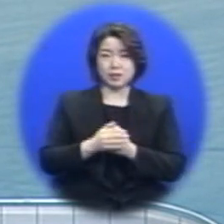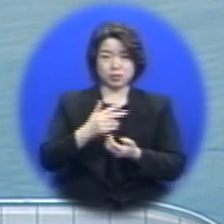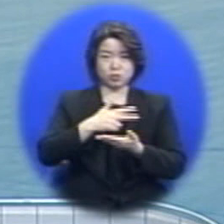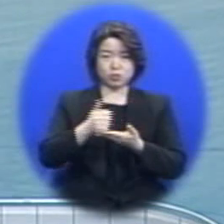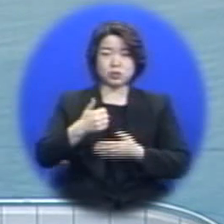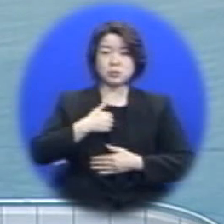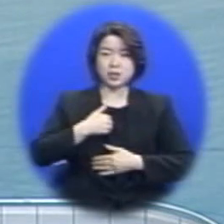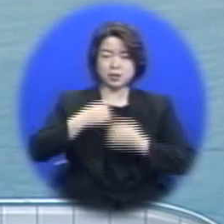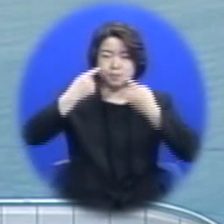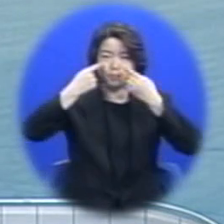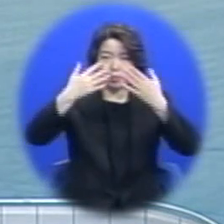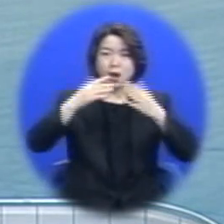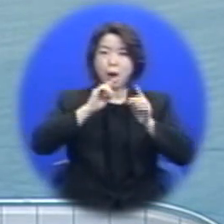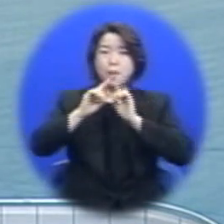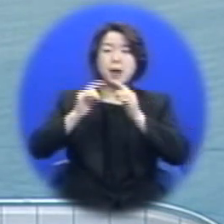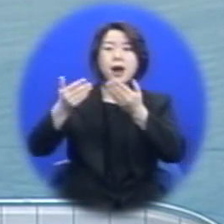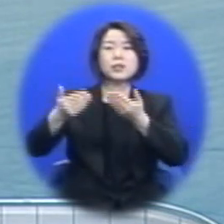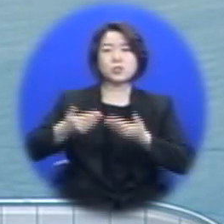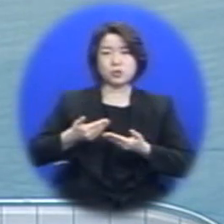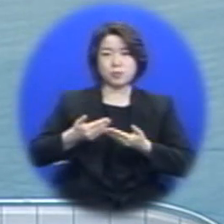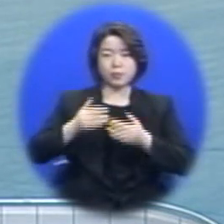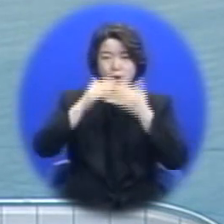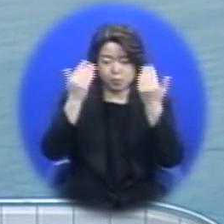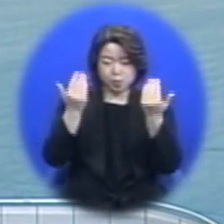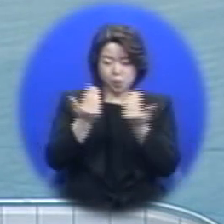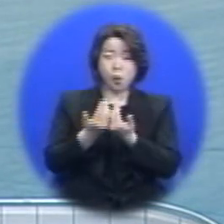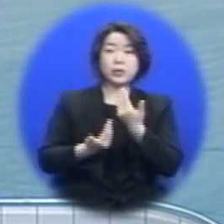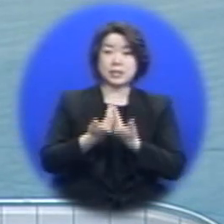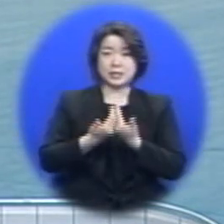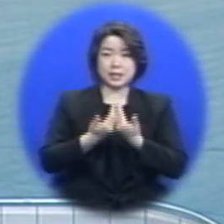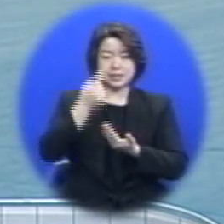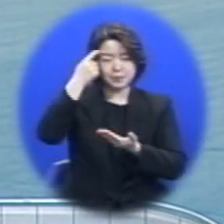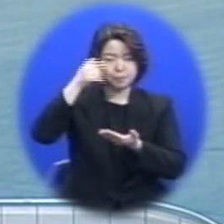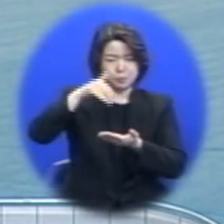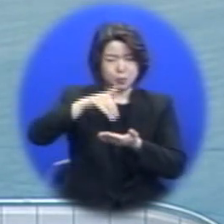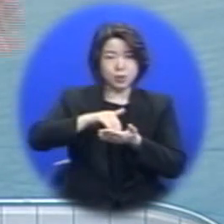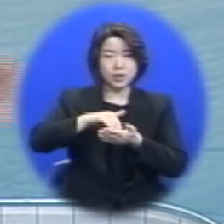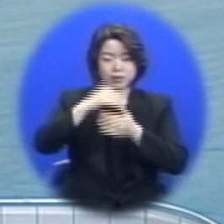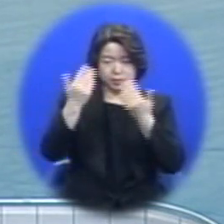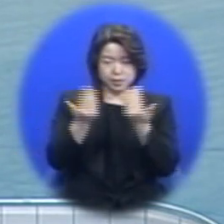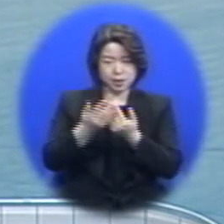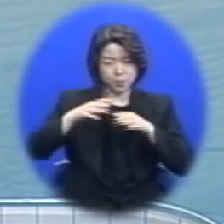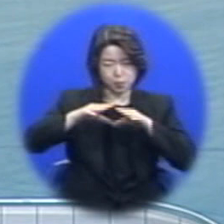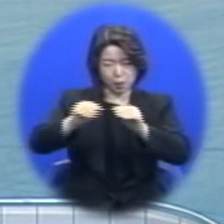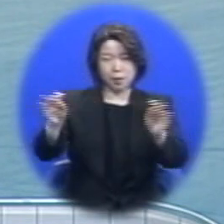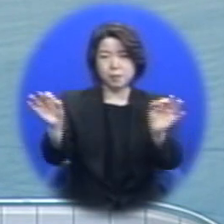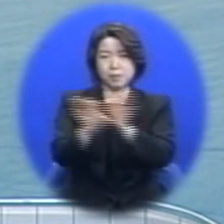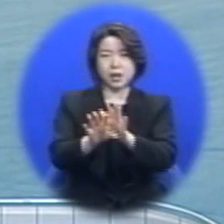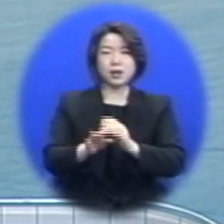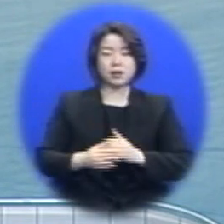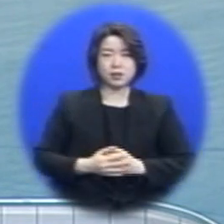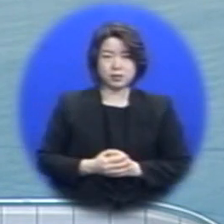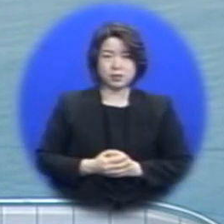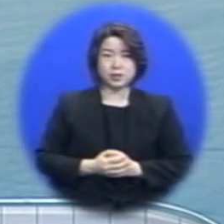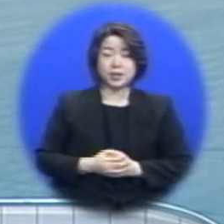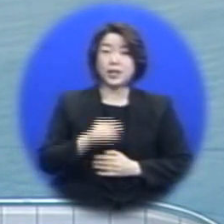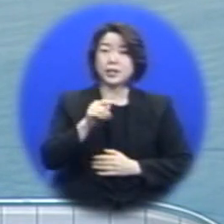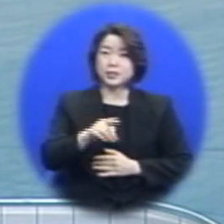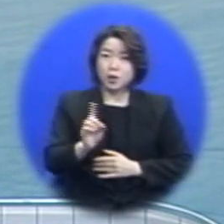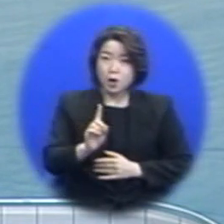저에게 명확한 말씀으로 모든 갈등과 회의를 다 종식시켜 주셨어요.